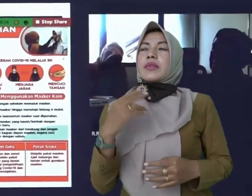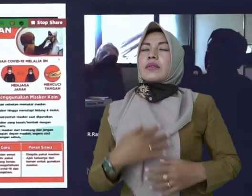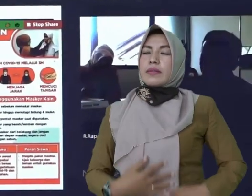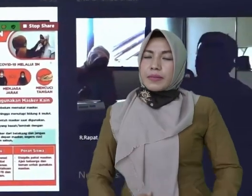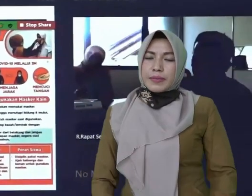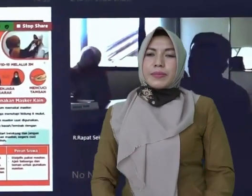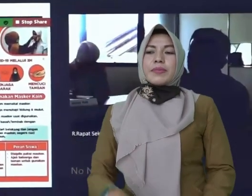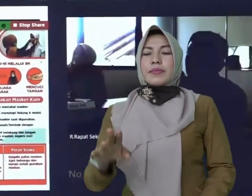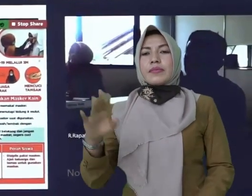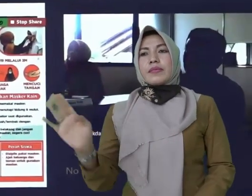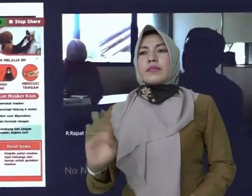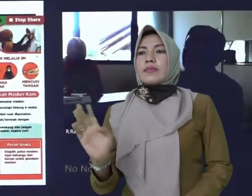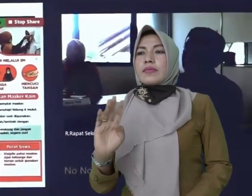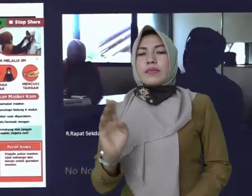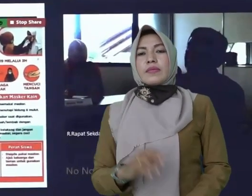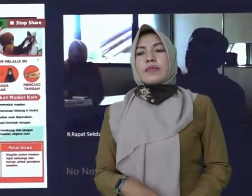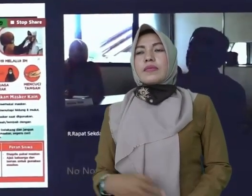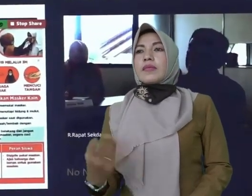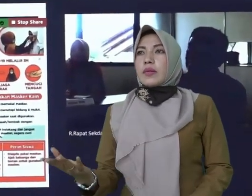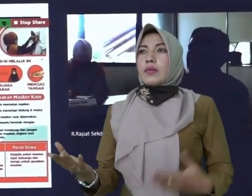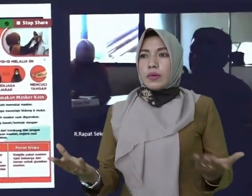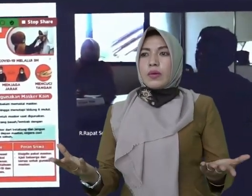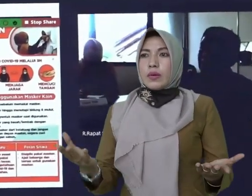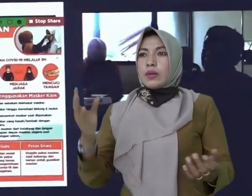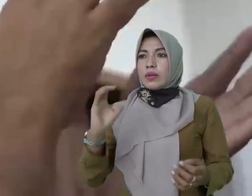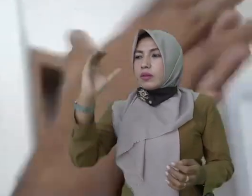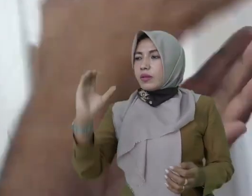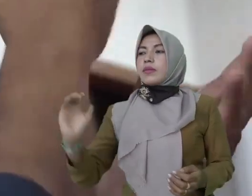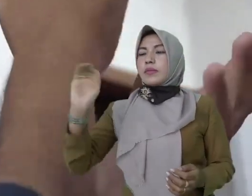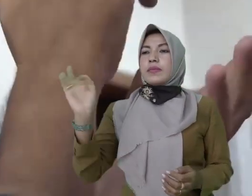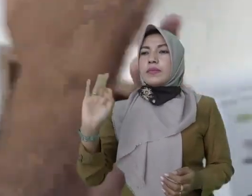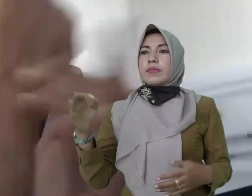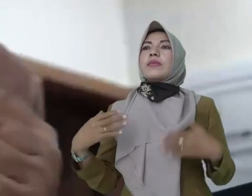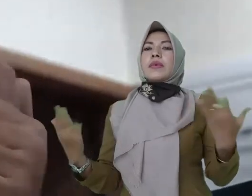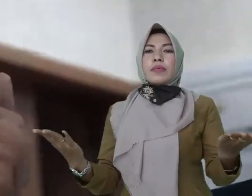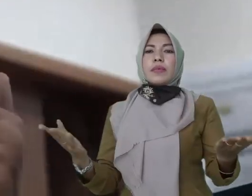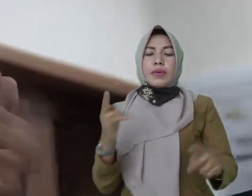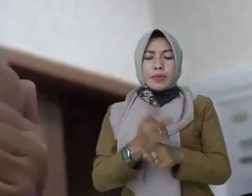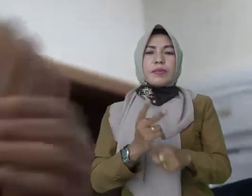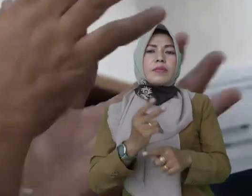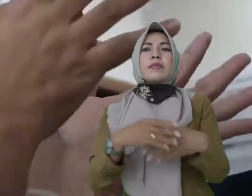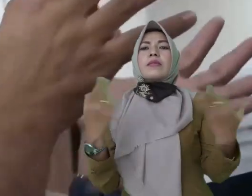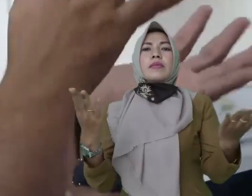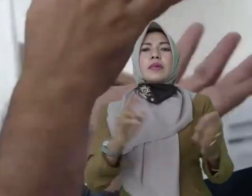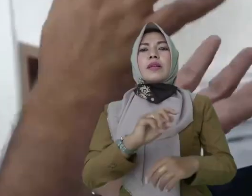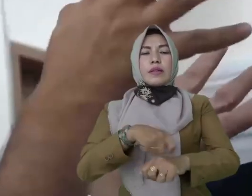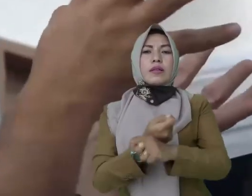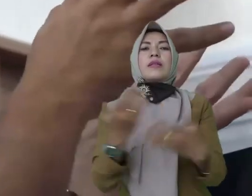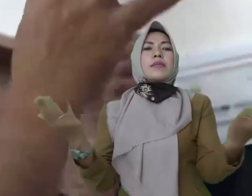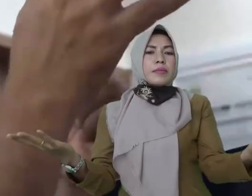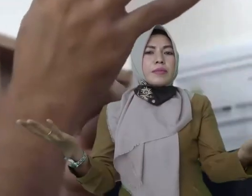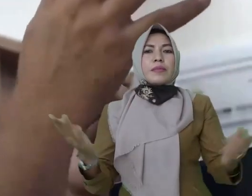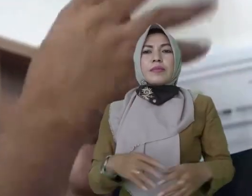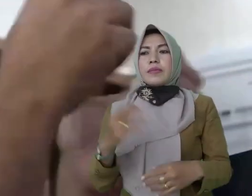pagi, ini dia udah lesu, udah lemas, ibu pegang, udah, oh ini mungkin gejala dari COVID. Nah, apa yang harus ibu guru